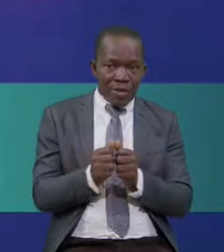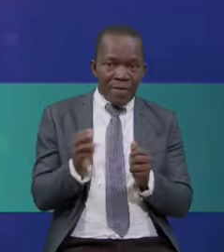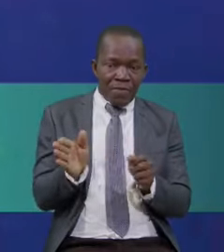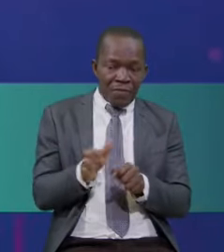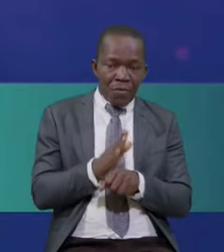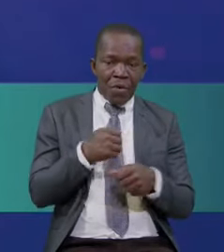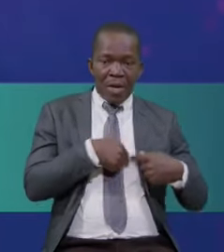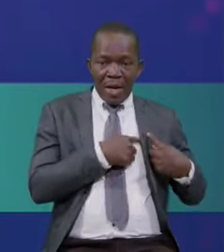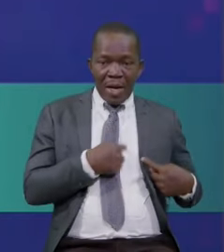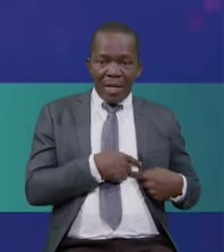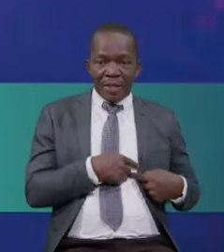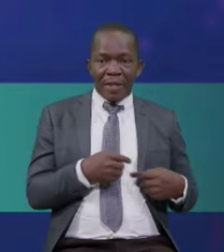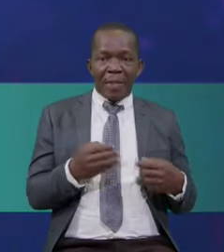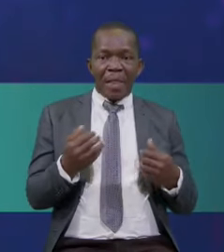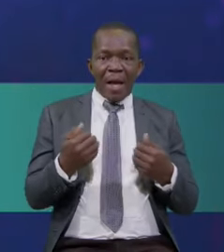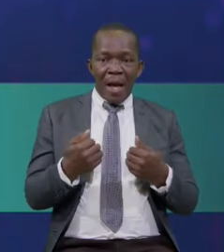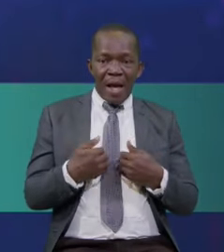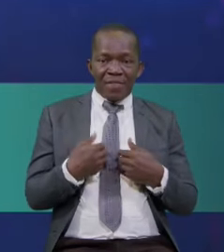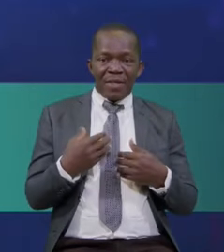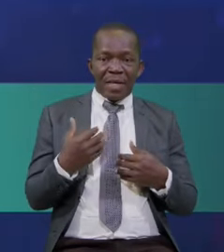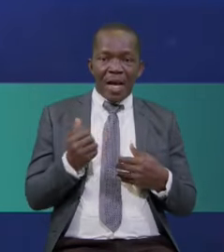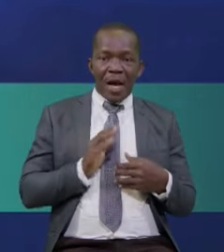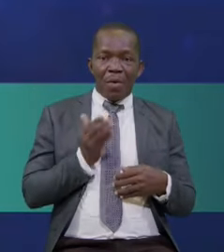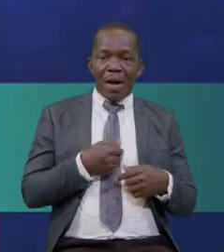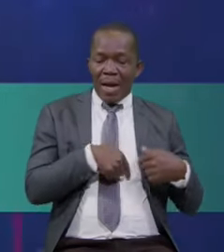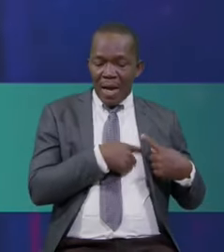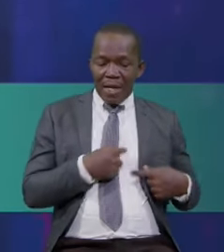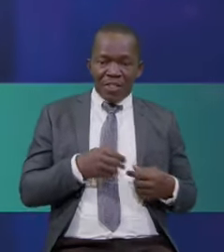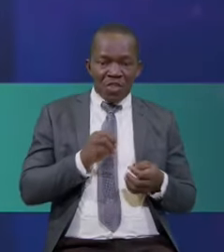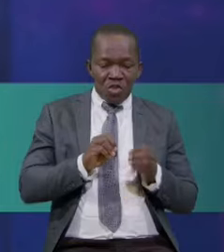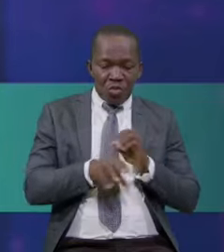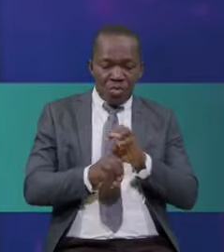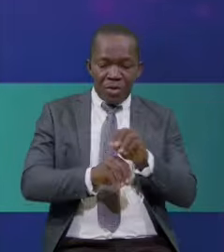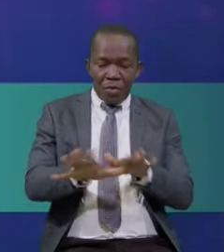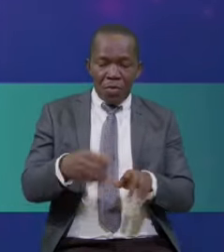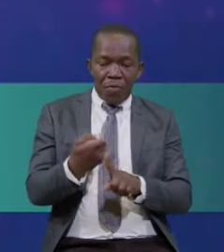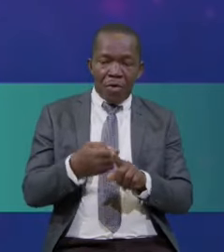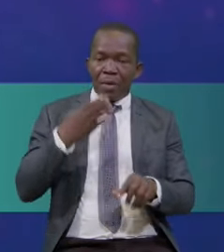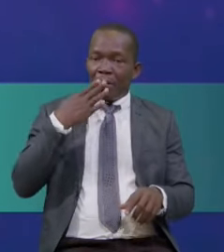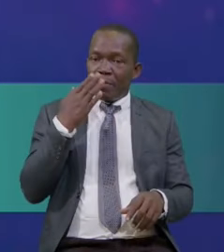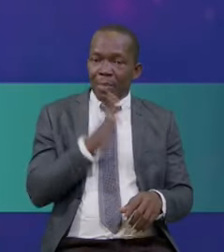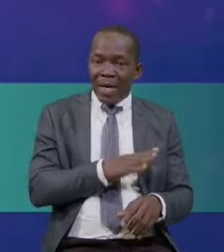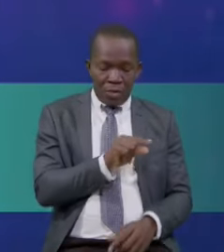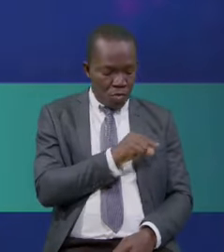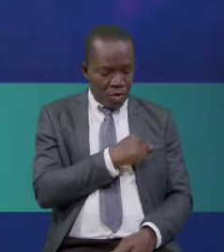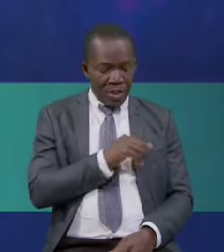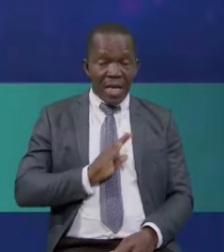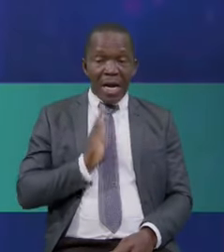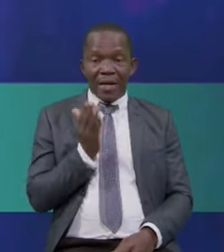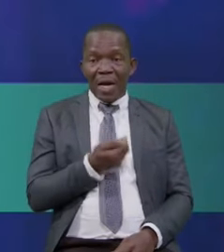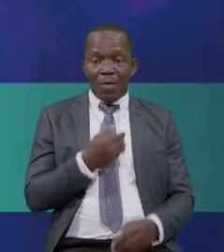d'une mauvaise conscience et le corps et le corps lavé d'une